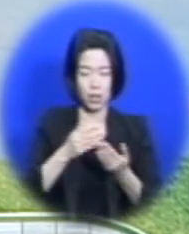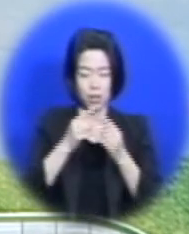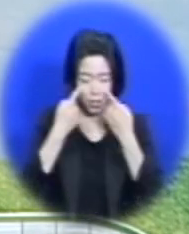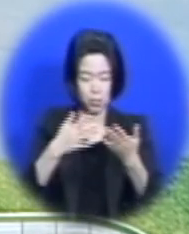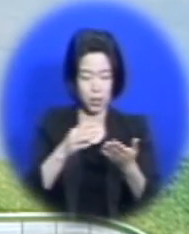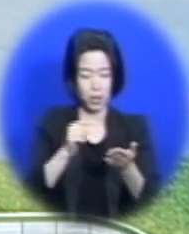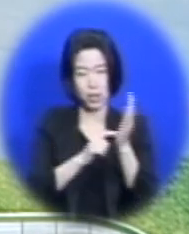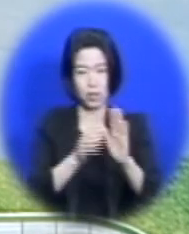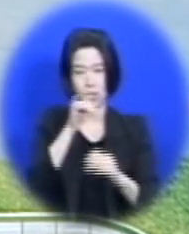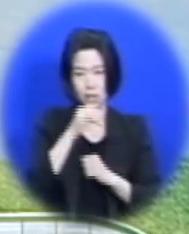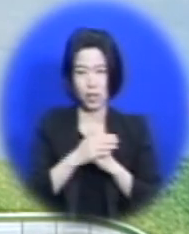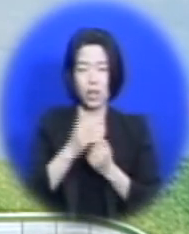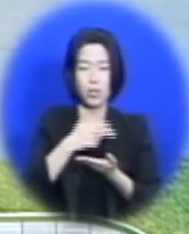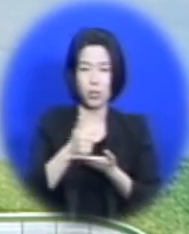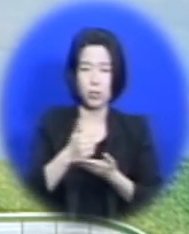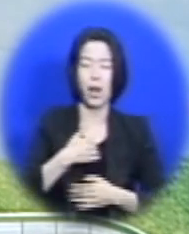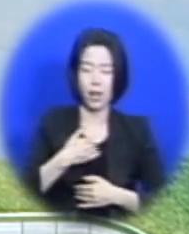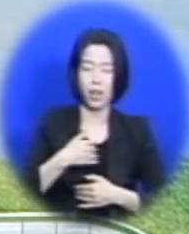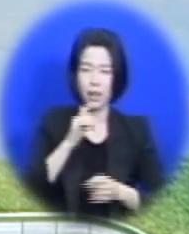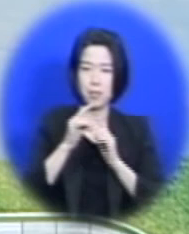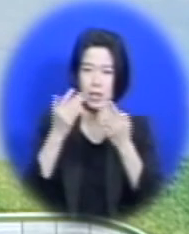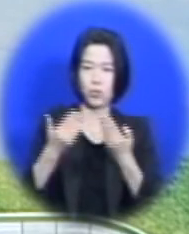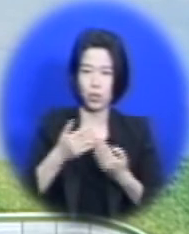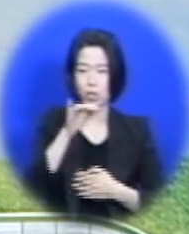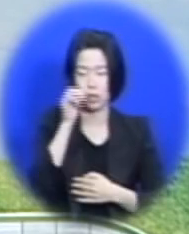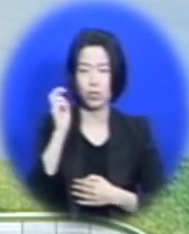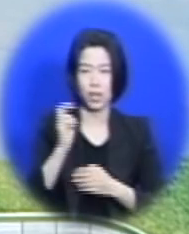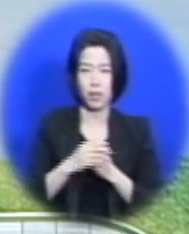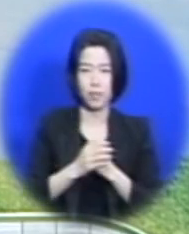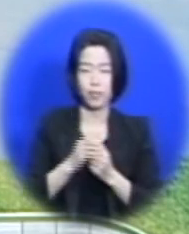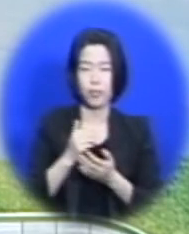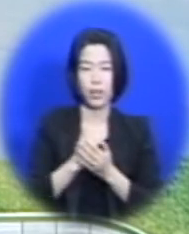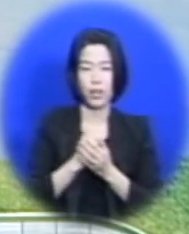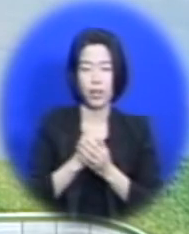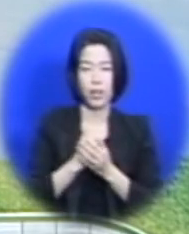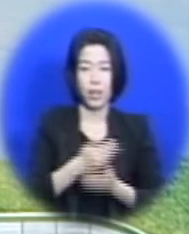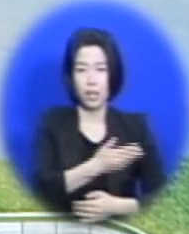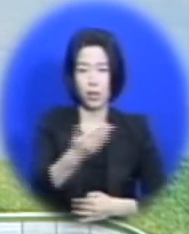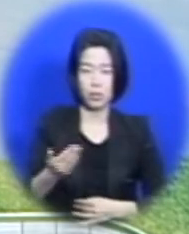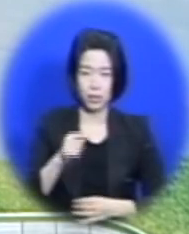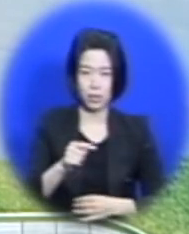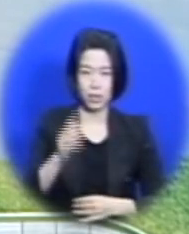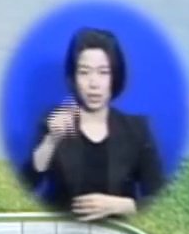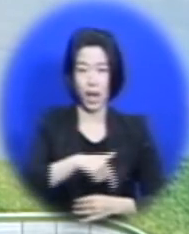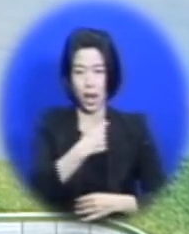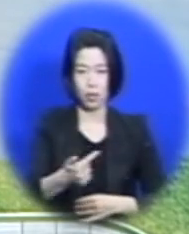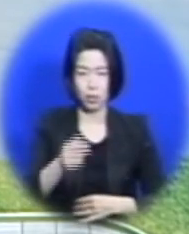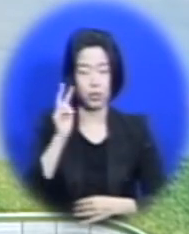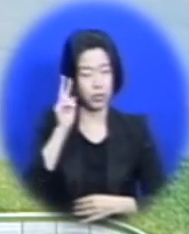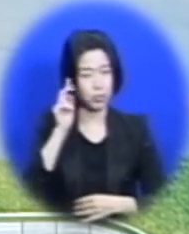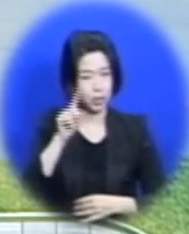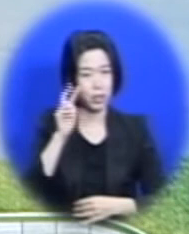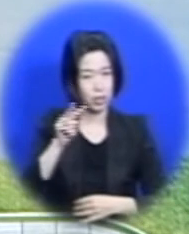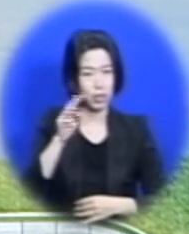내게 이렇게 말씀하셨구나. 주님이 이렇게 말씀하시는구나. 여러분이 그것이 하루, 이틀, 한 달, 두